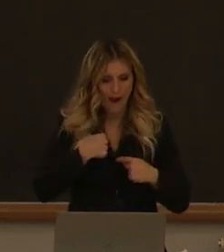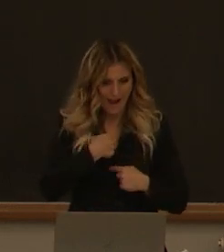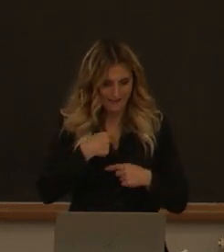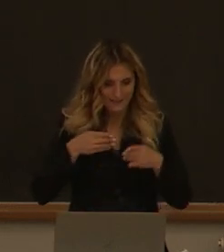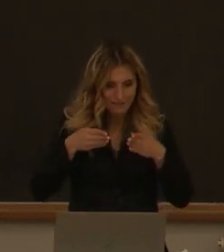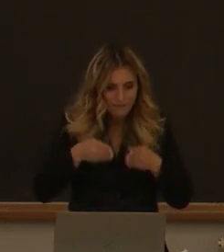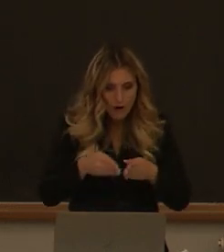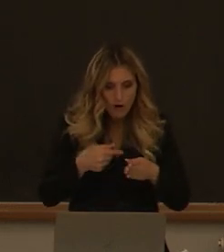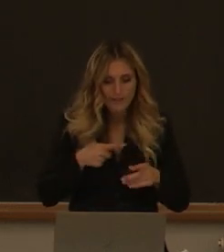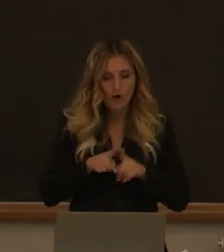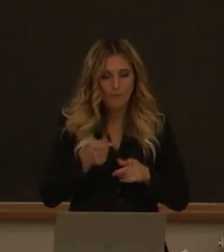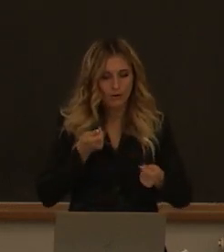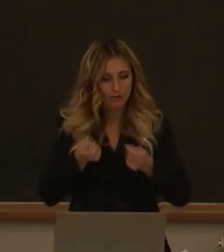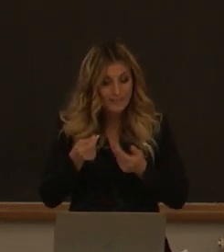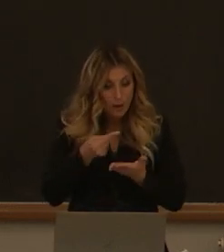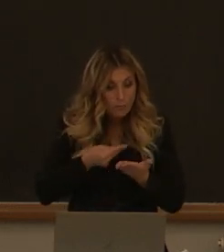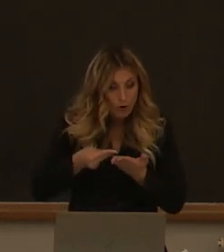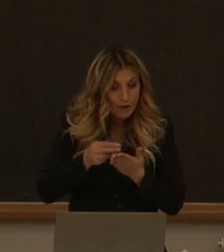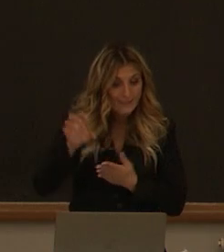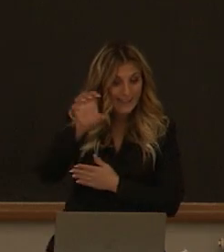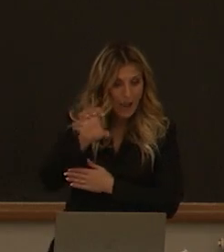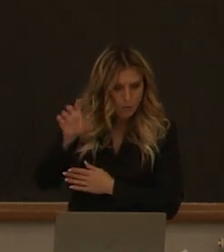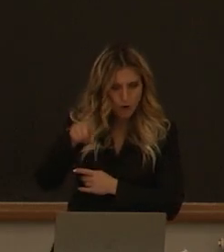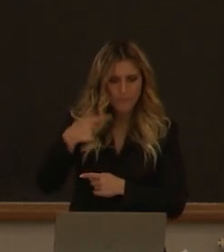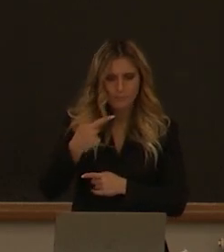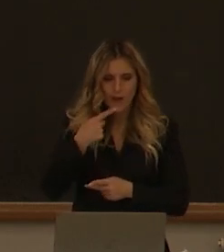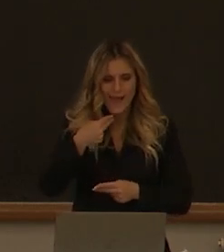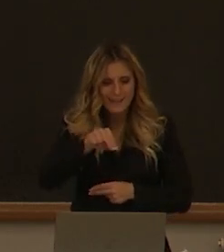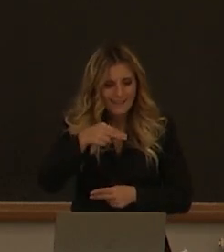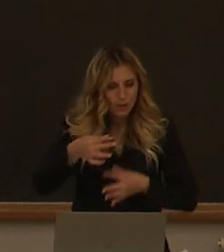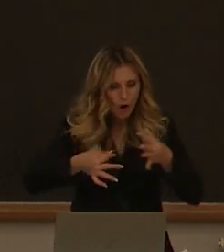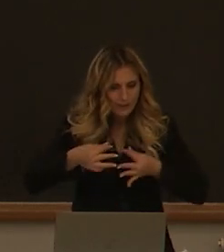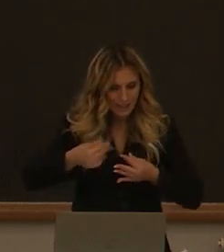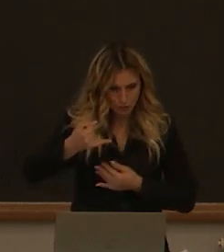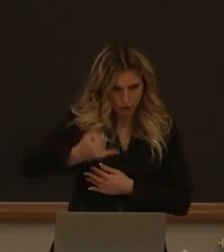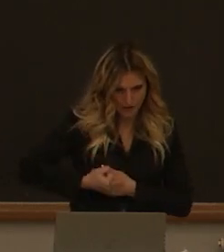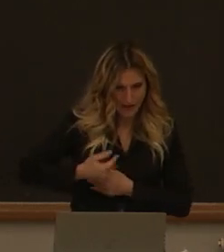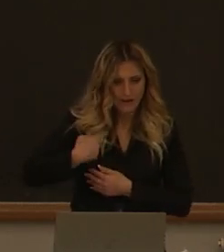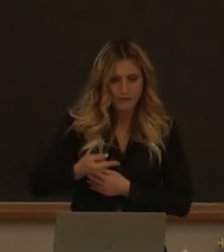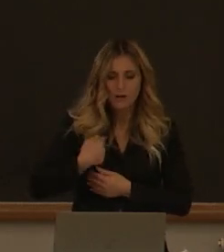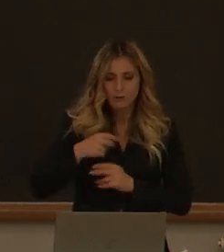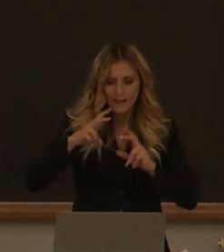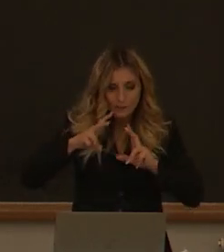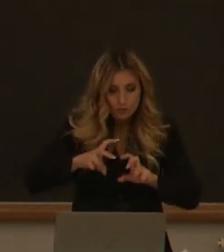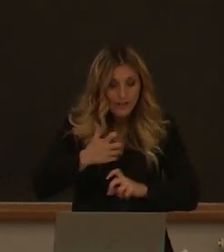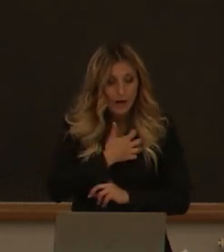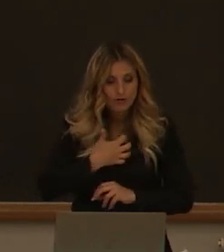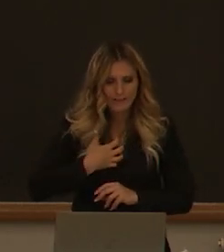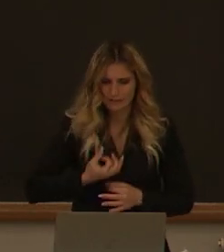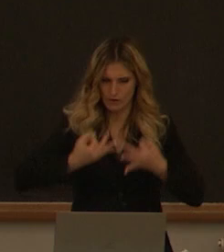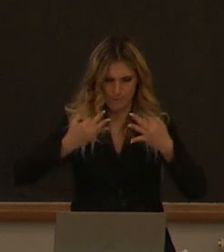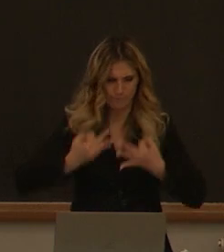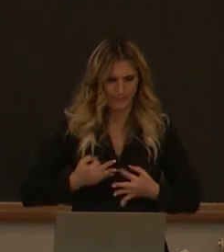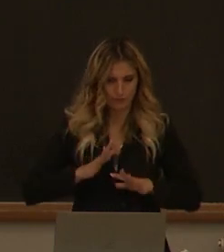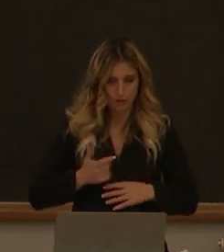gestire progetti di ricerca europei, a rendicontarli e a fare una produzione scientifica rigorosa. Queste tre